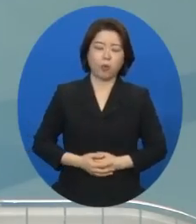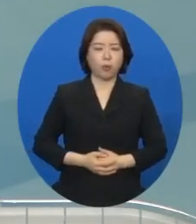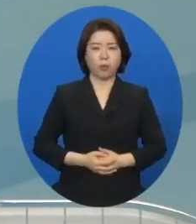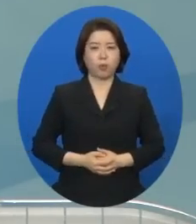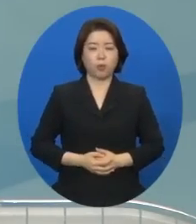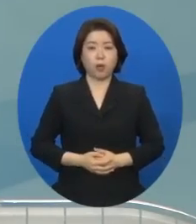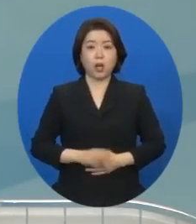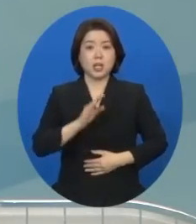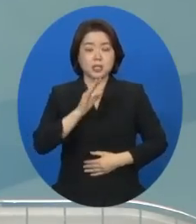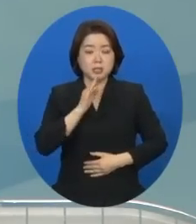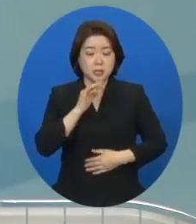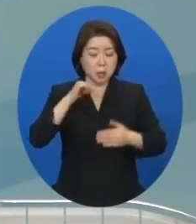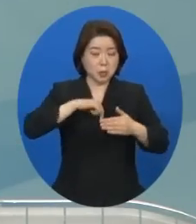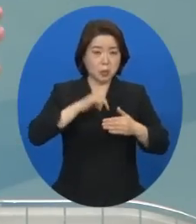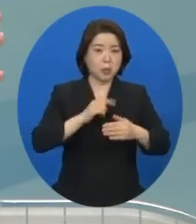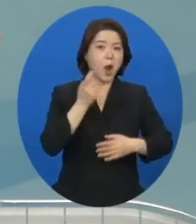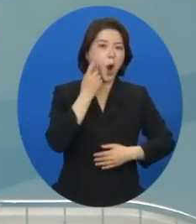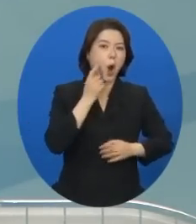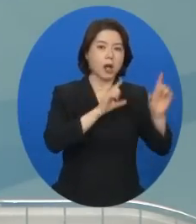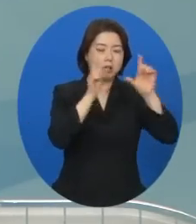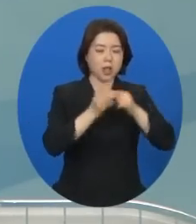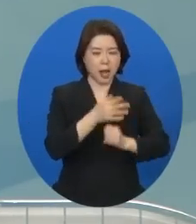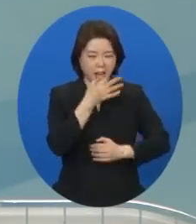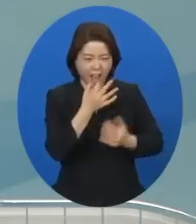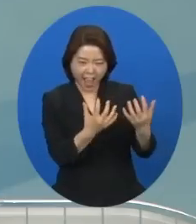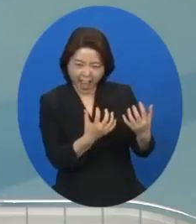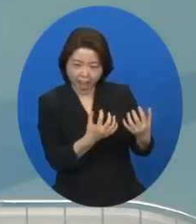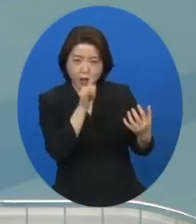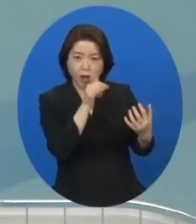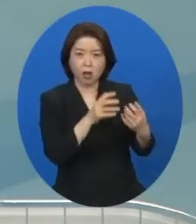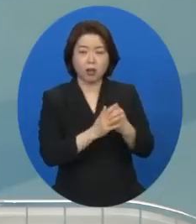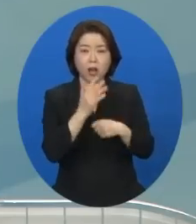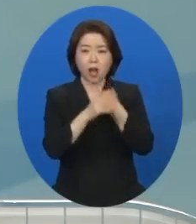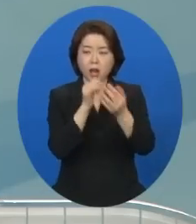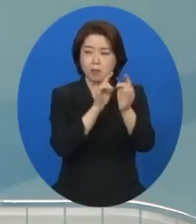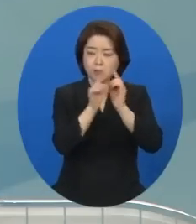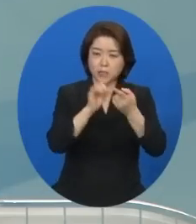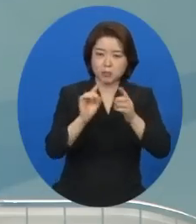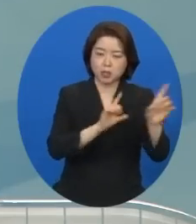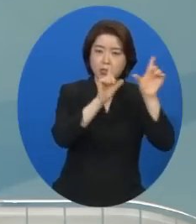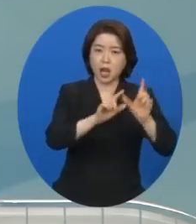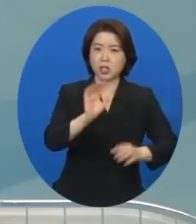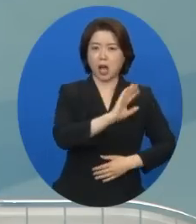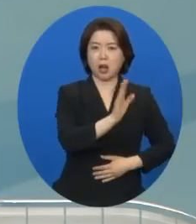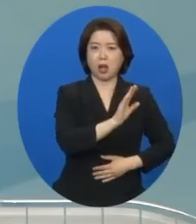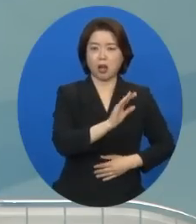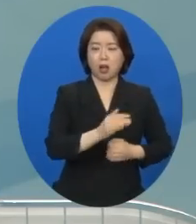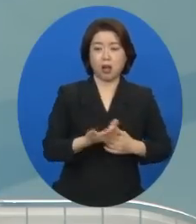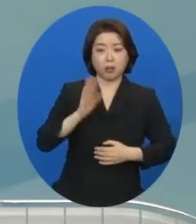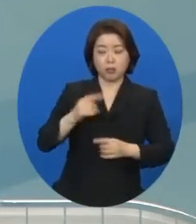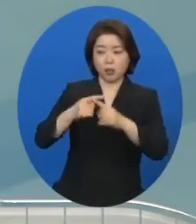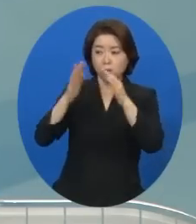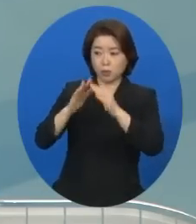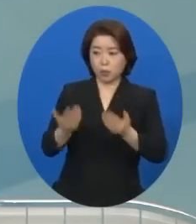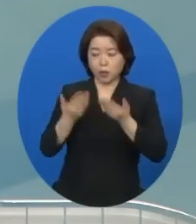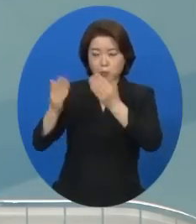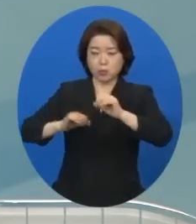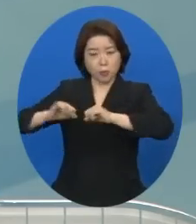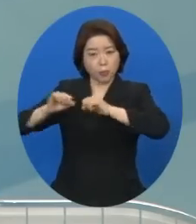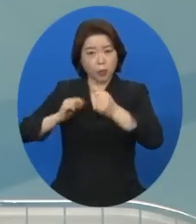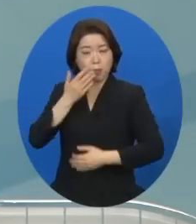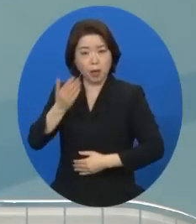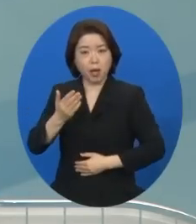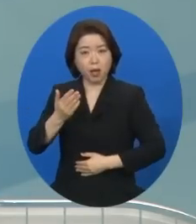실제로는 거짓으로 살고 그리고 탐욕으로 살고 하나님 말씀대로 살지 못하면서도 교회 봉사는 또 열심히 할 수